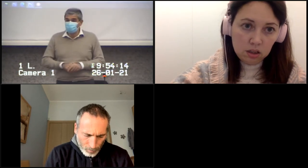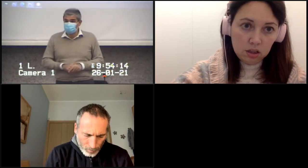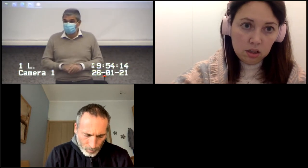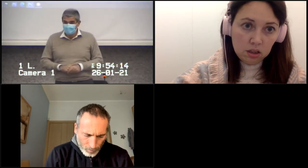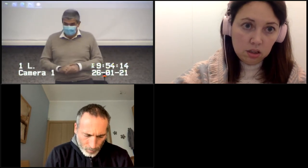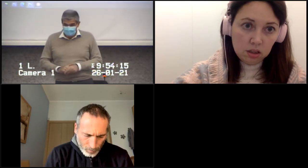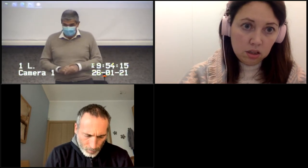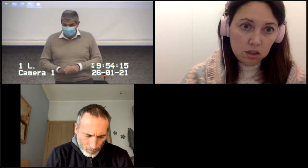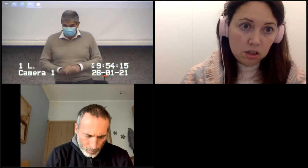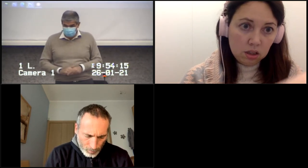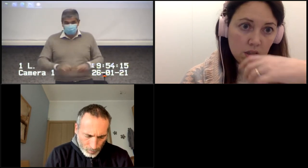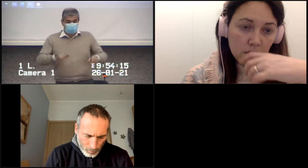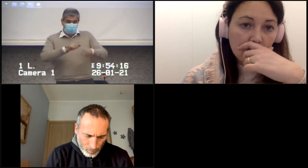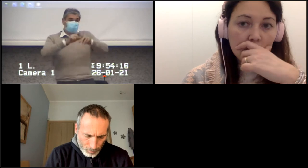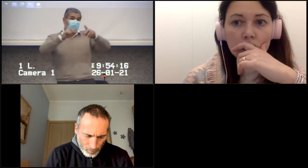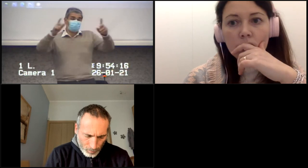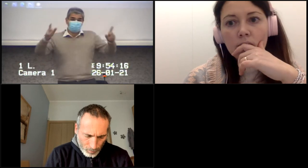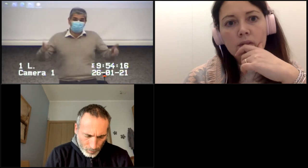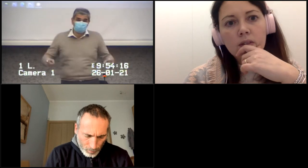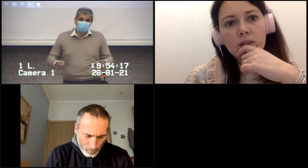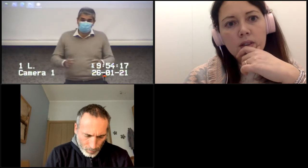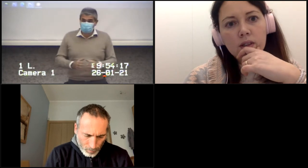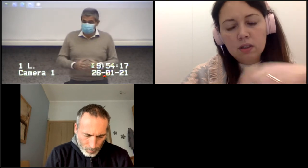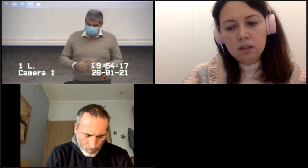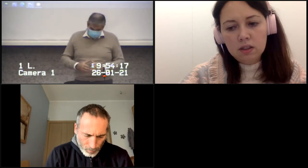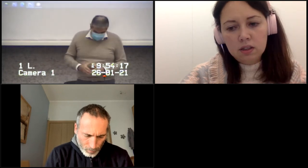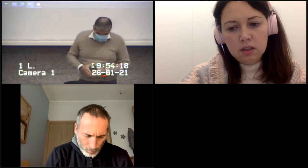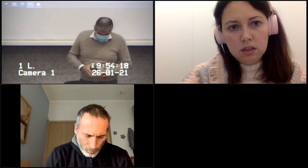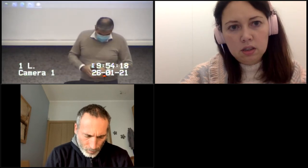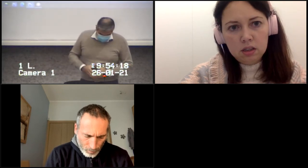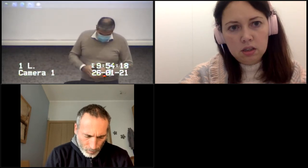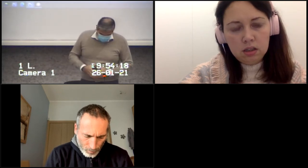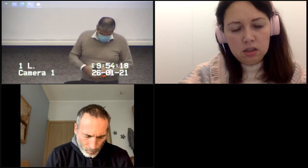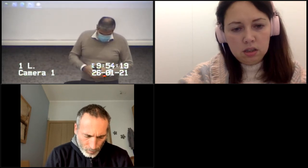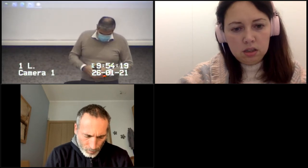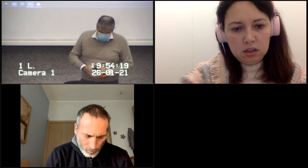gli uffici tributari. A completamento di questa